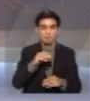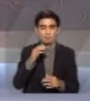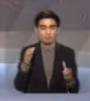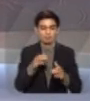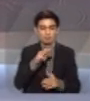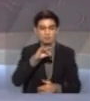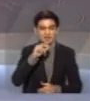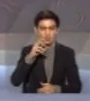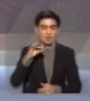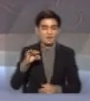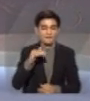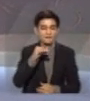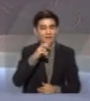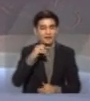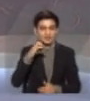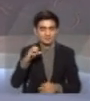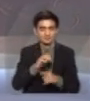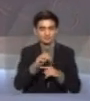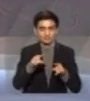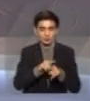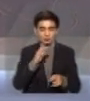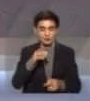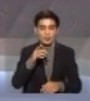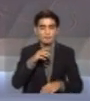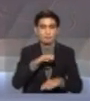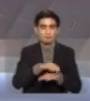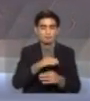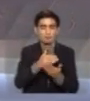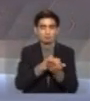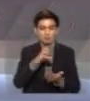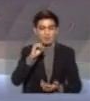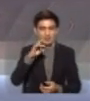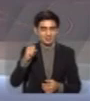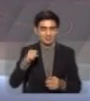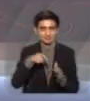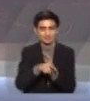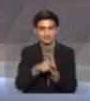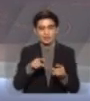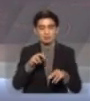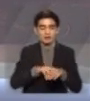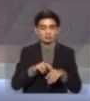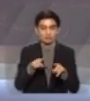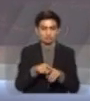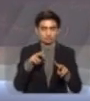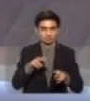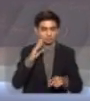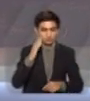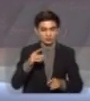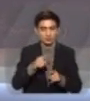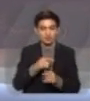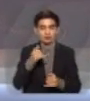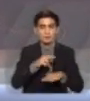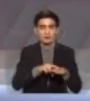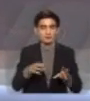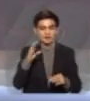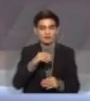обяжут фиксировать данные о залоговом имуществе в общей базе, доступ к которой будут иметь и полицейские. Стражи порядка полагают, что теперь